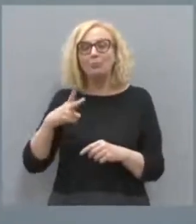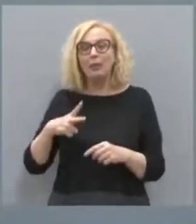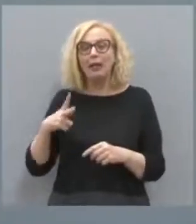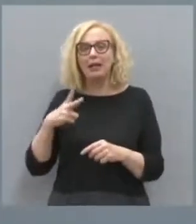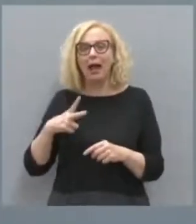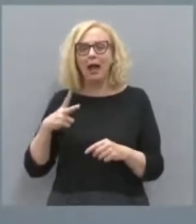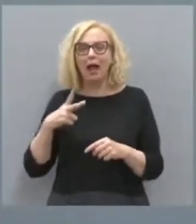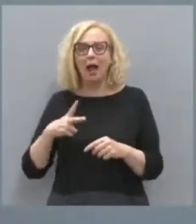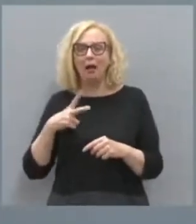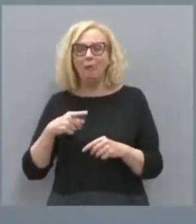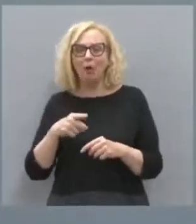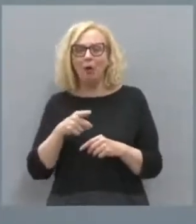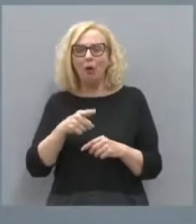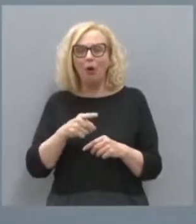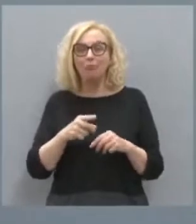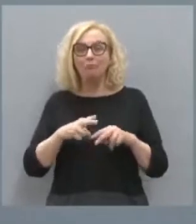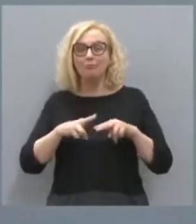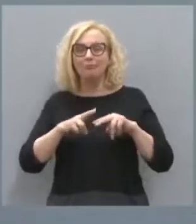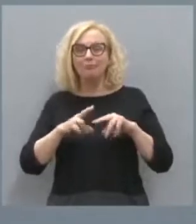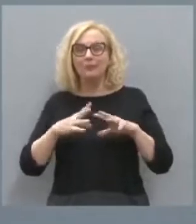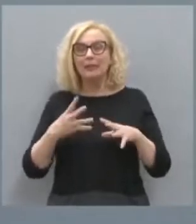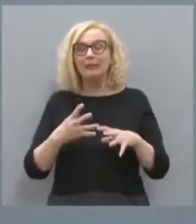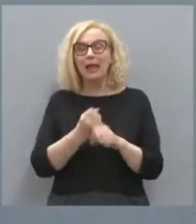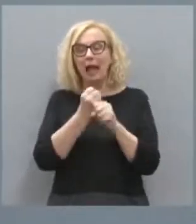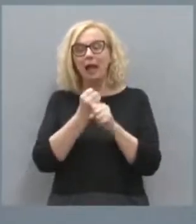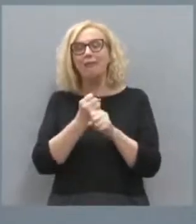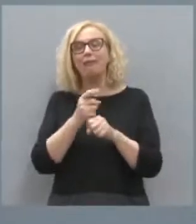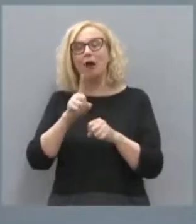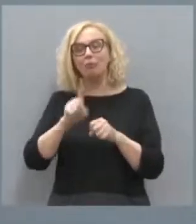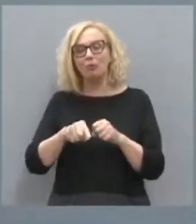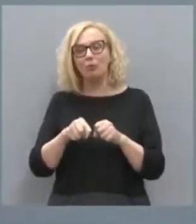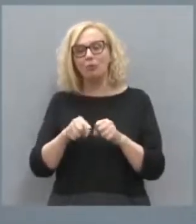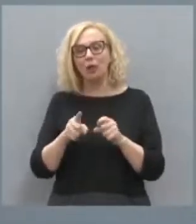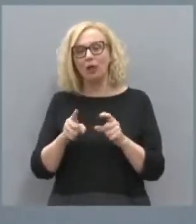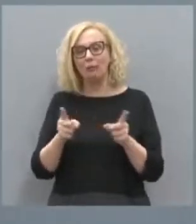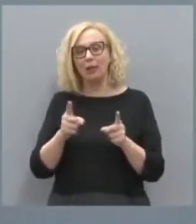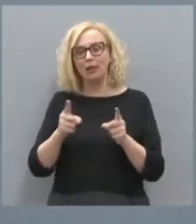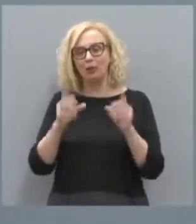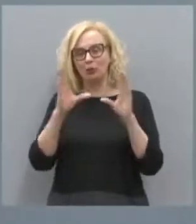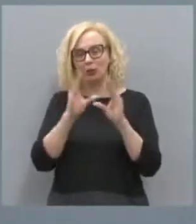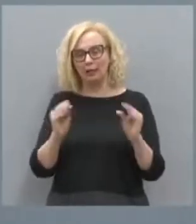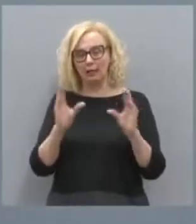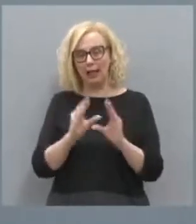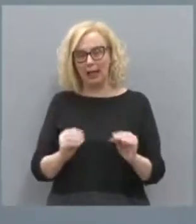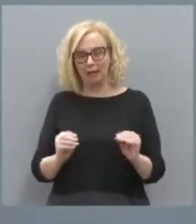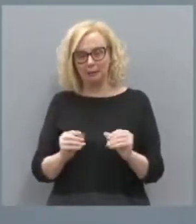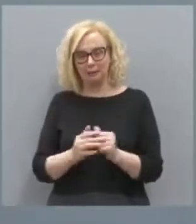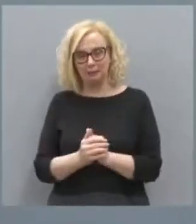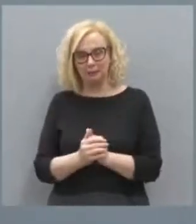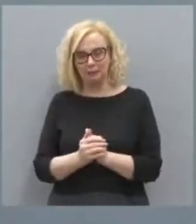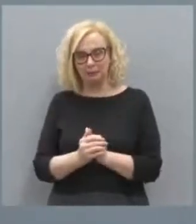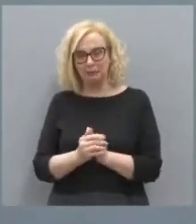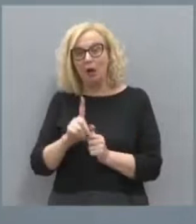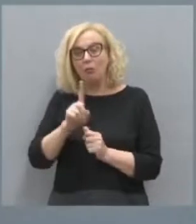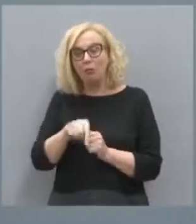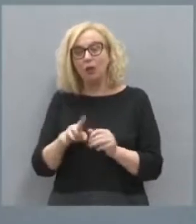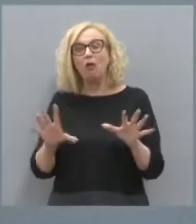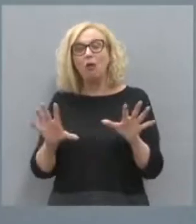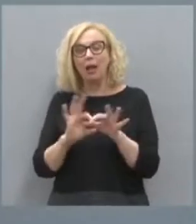garanzia il natale il natale e trentino sotto l'aspetto anche anche